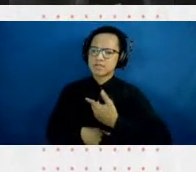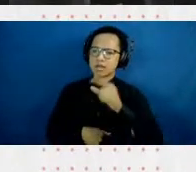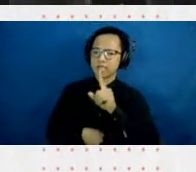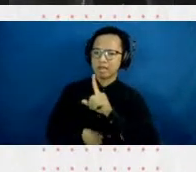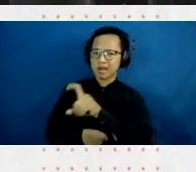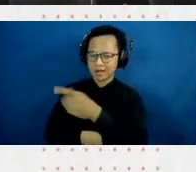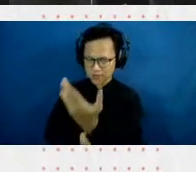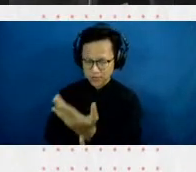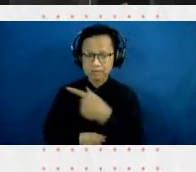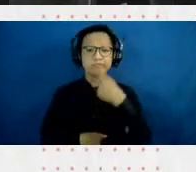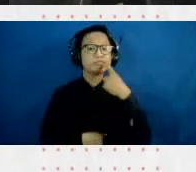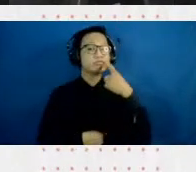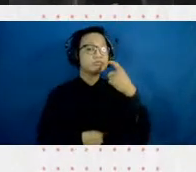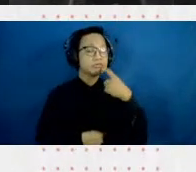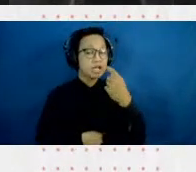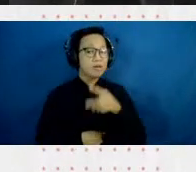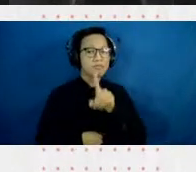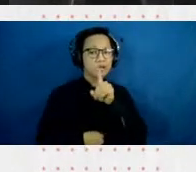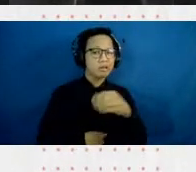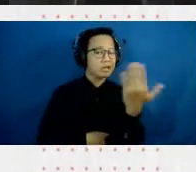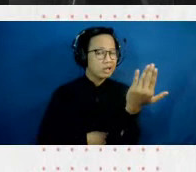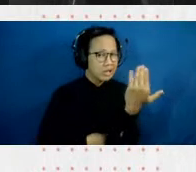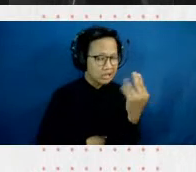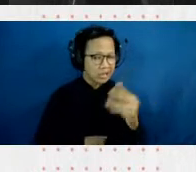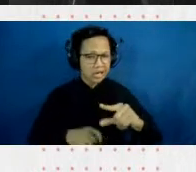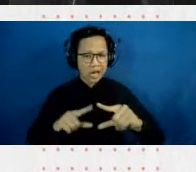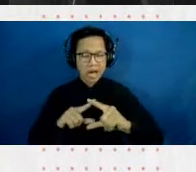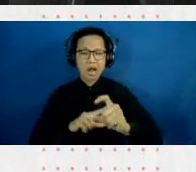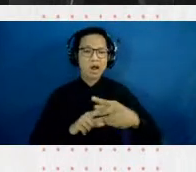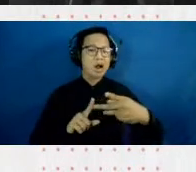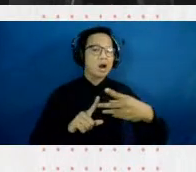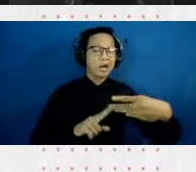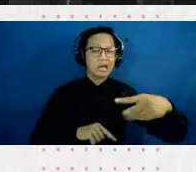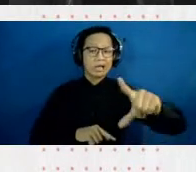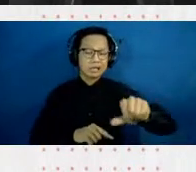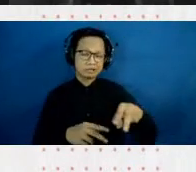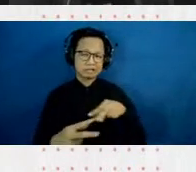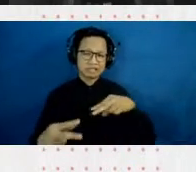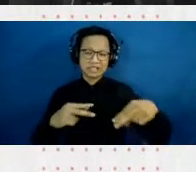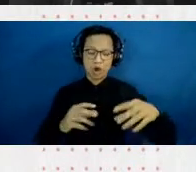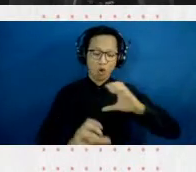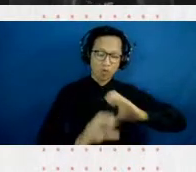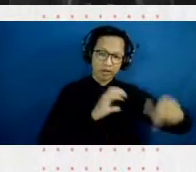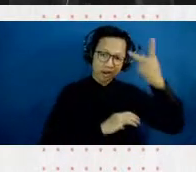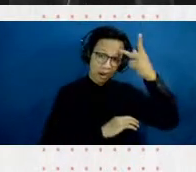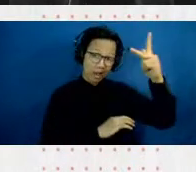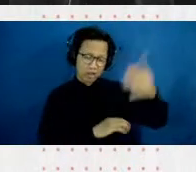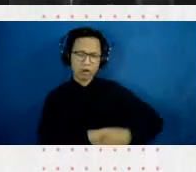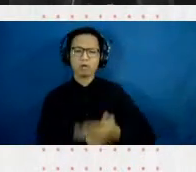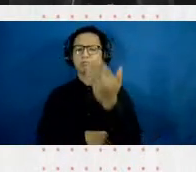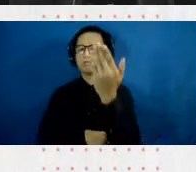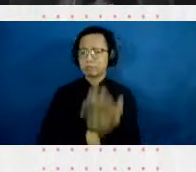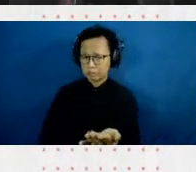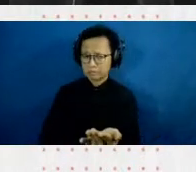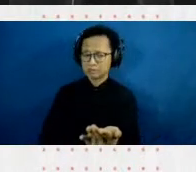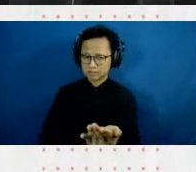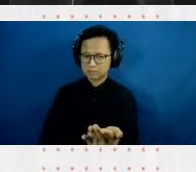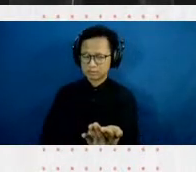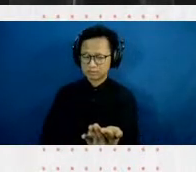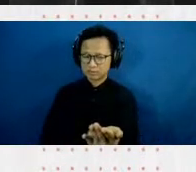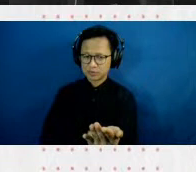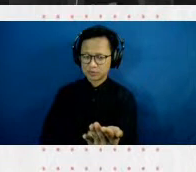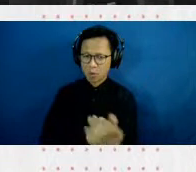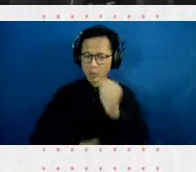Iya, mengenai silakan. Pertanyaan kalau tadi Kak Rachel kan dari sisi komunikasi kreatif ya. Kalau dari Kak Rizal ini kan sebagai pelaku